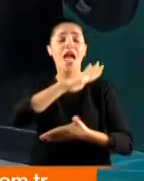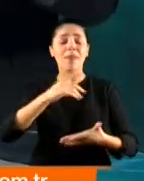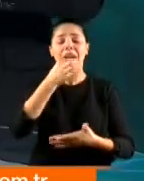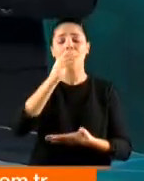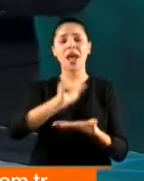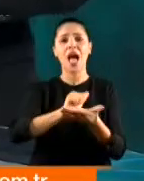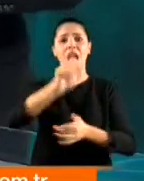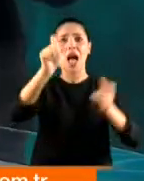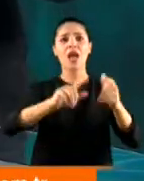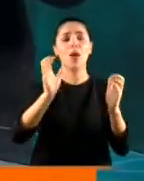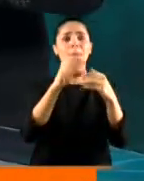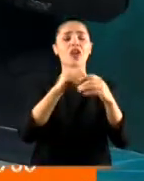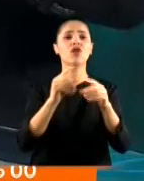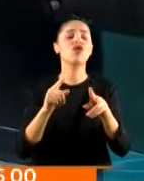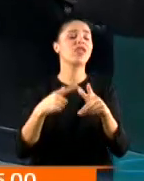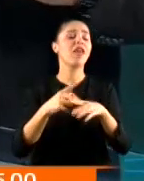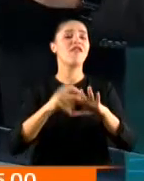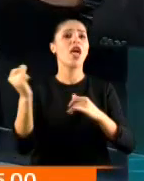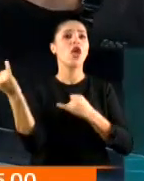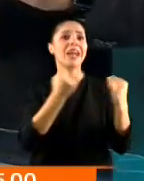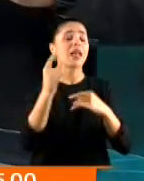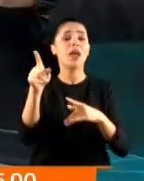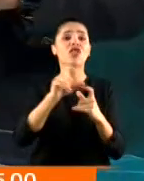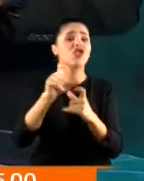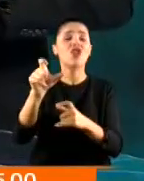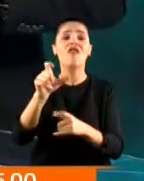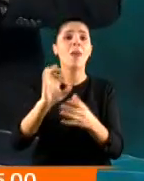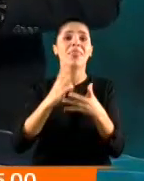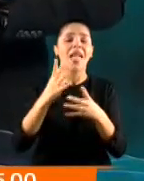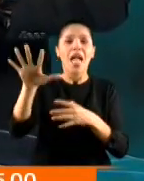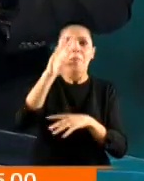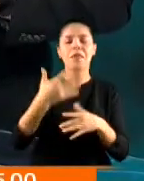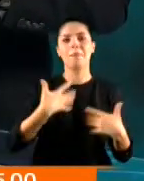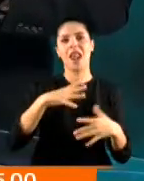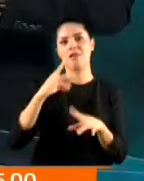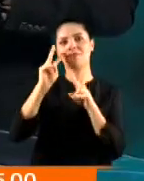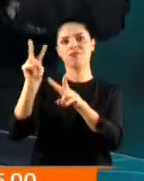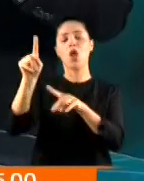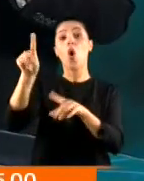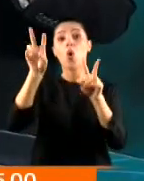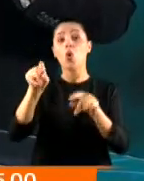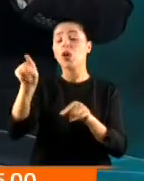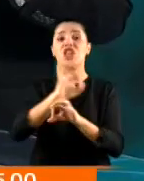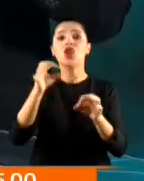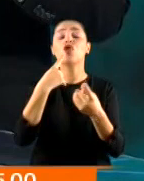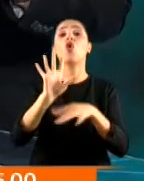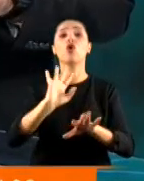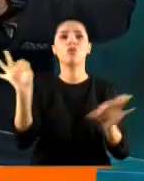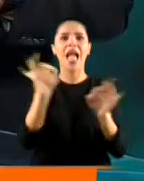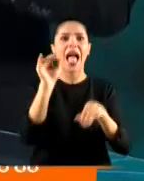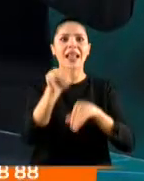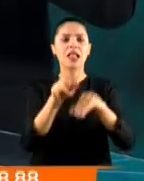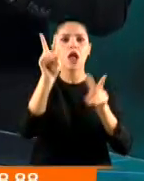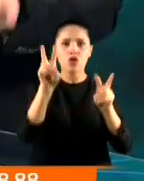doğal olarak Parti içindeki Feto kavgası ile ilgili ne diyeceğine çevrilmişti Ancak o bu konuyu hiç girmedi Erken